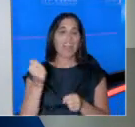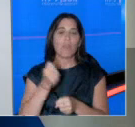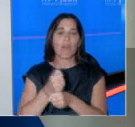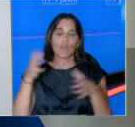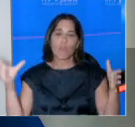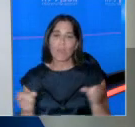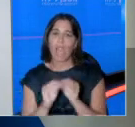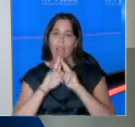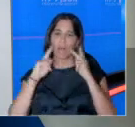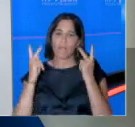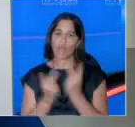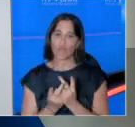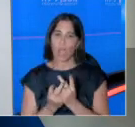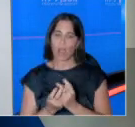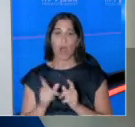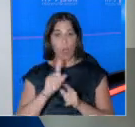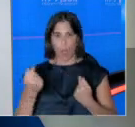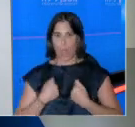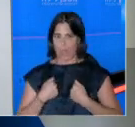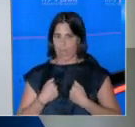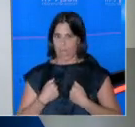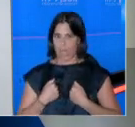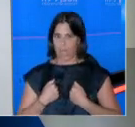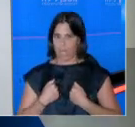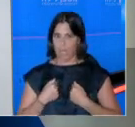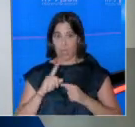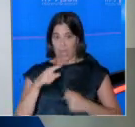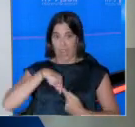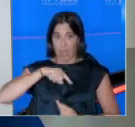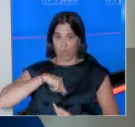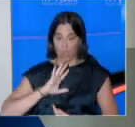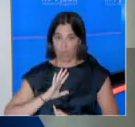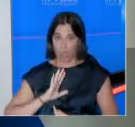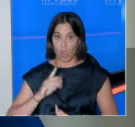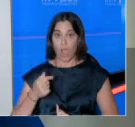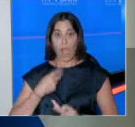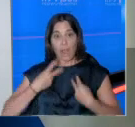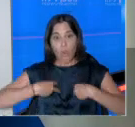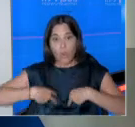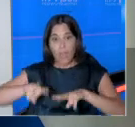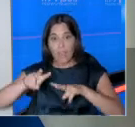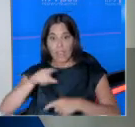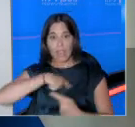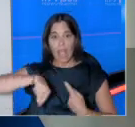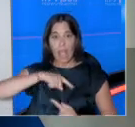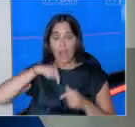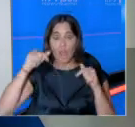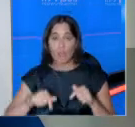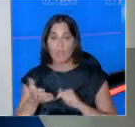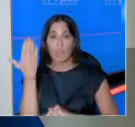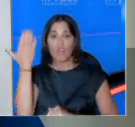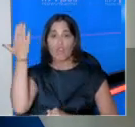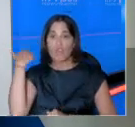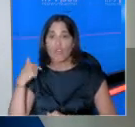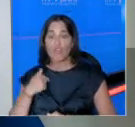יחד כקבוצה. לא אני, אלא אנחנו. אנחנו נחזיר את האנחנו הזה שהיה